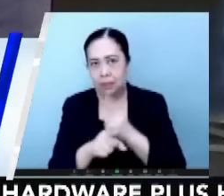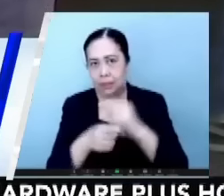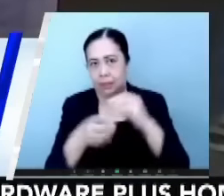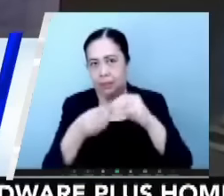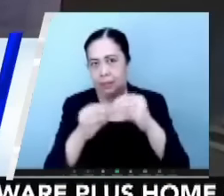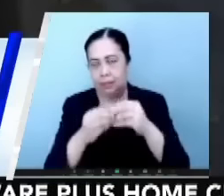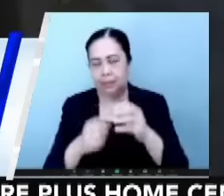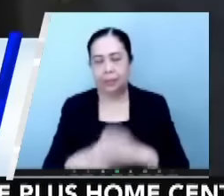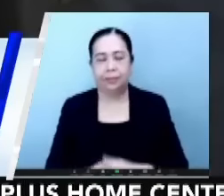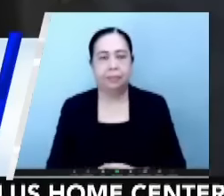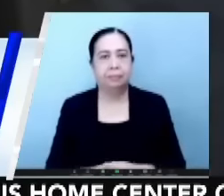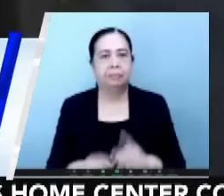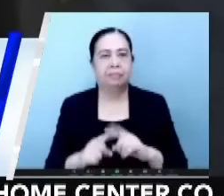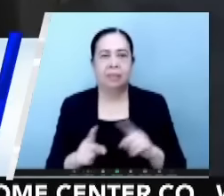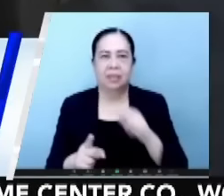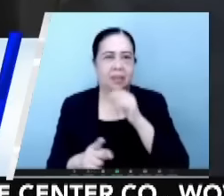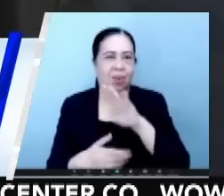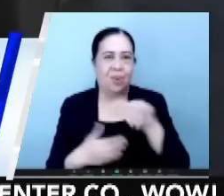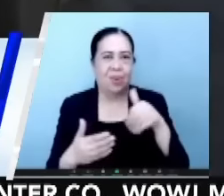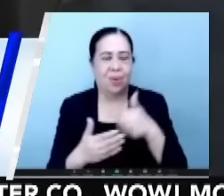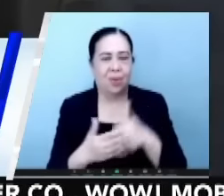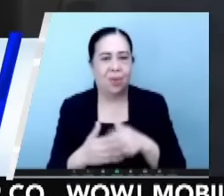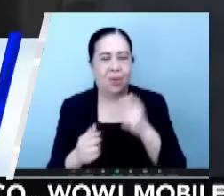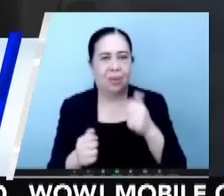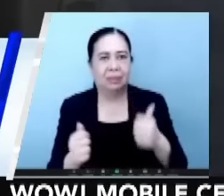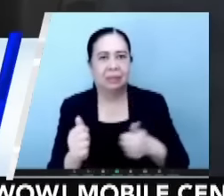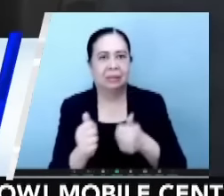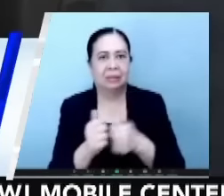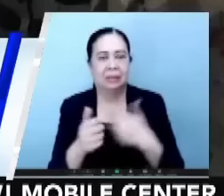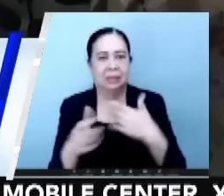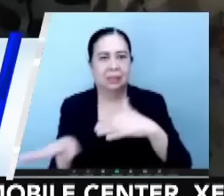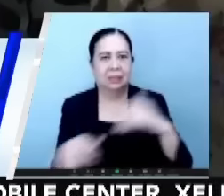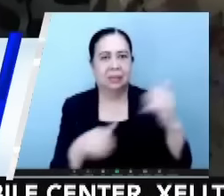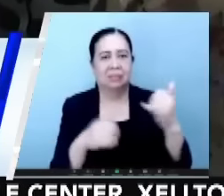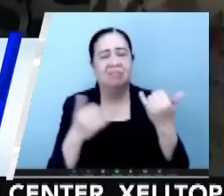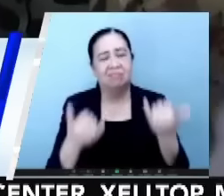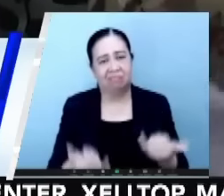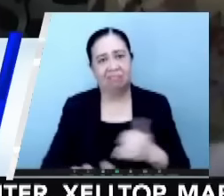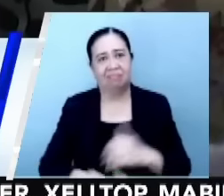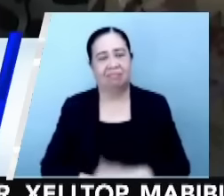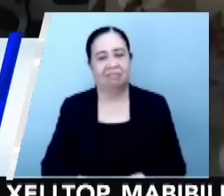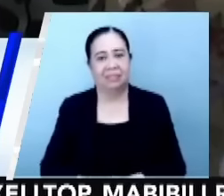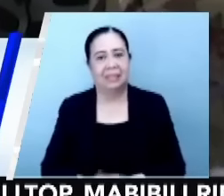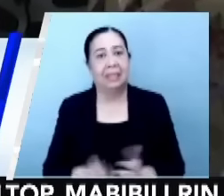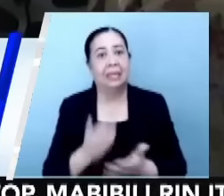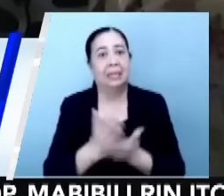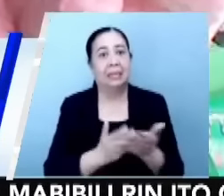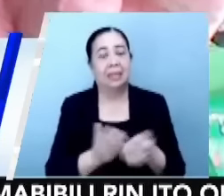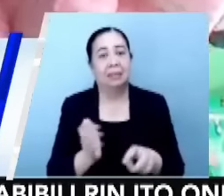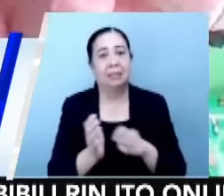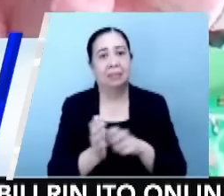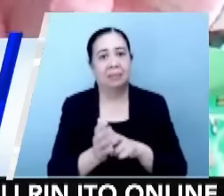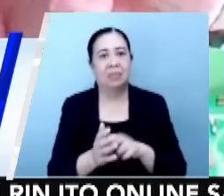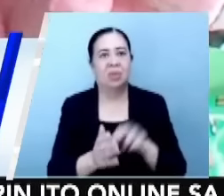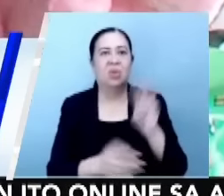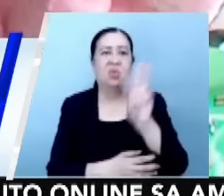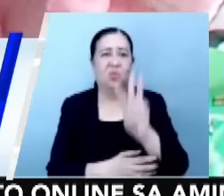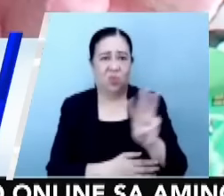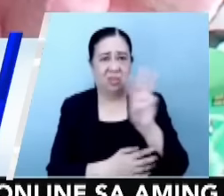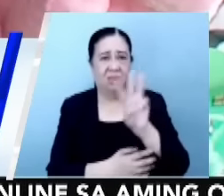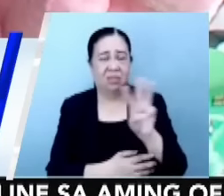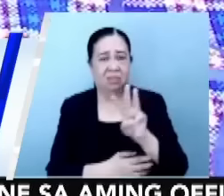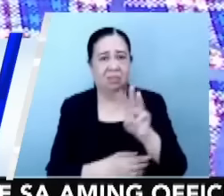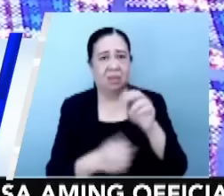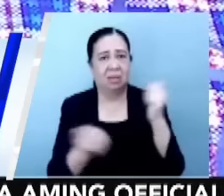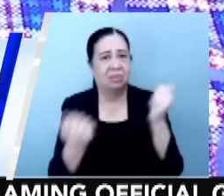hindi talaga lahat ay makakahabol sa pag-alis ngayong araw. May ilang pasahero kasing sa Miyerkules pa na reschedule ang